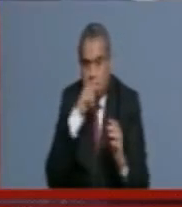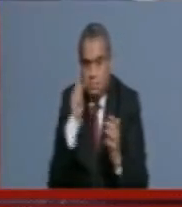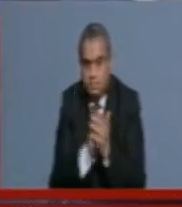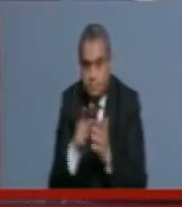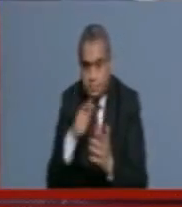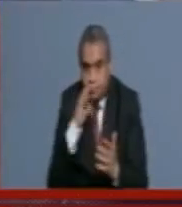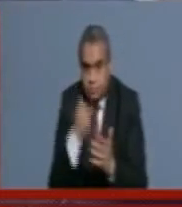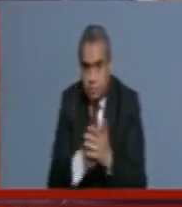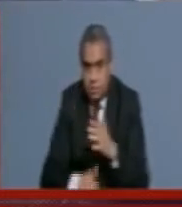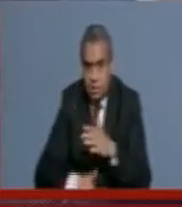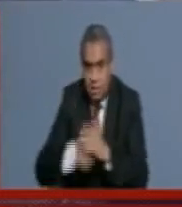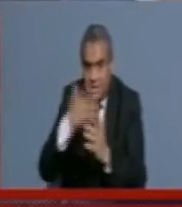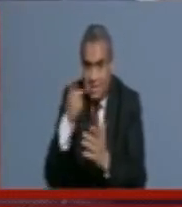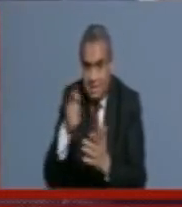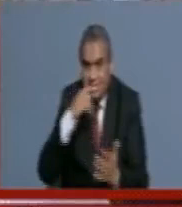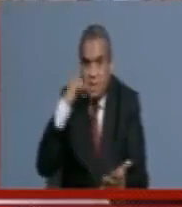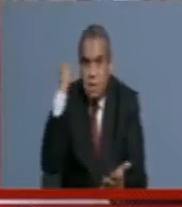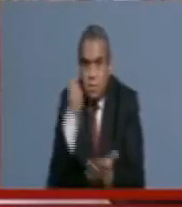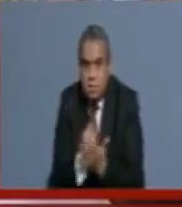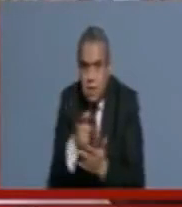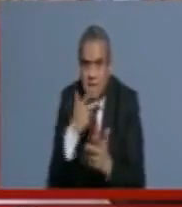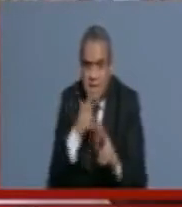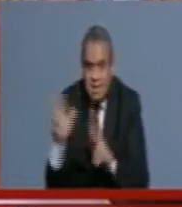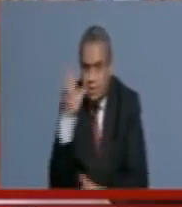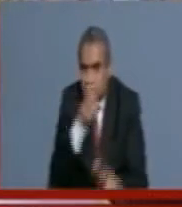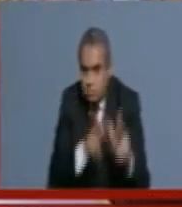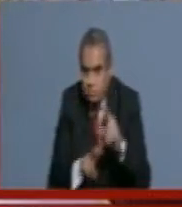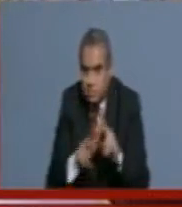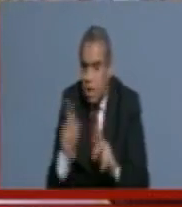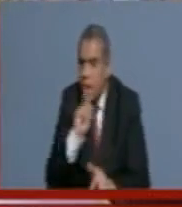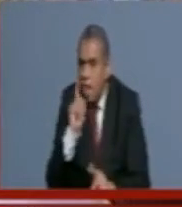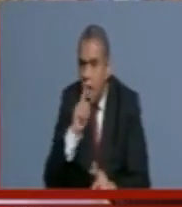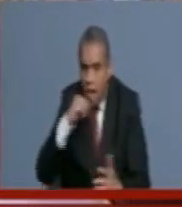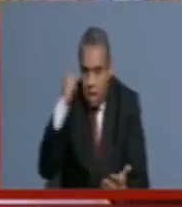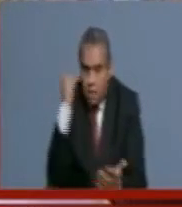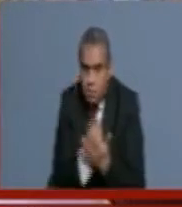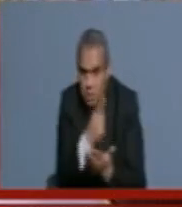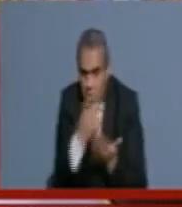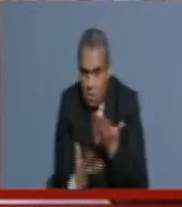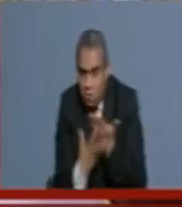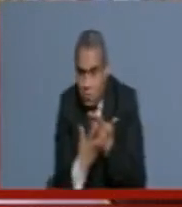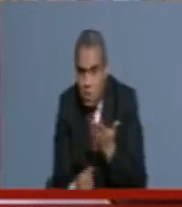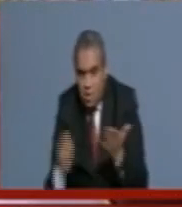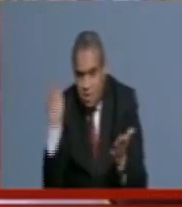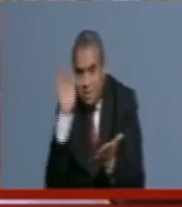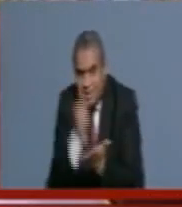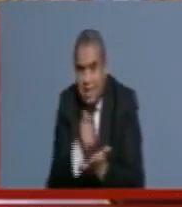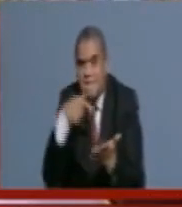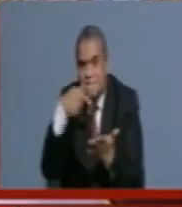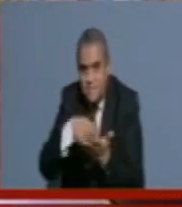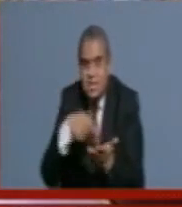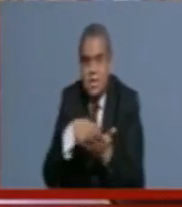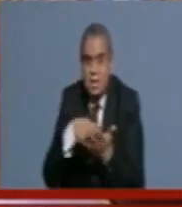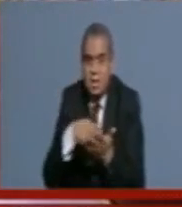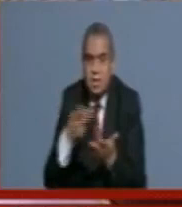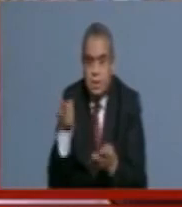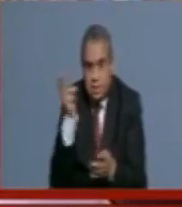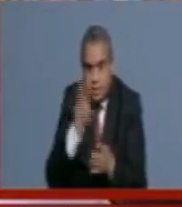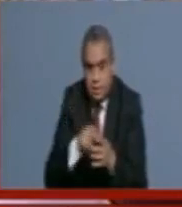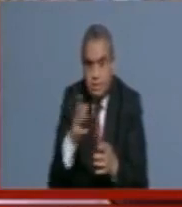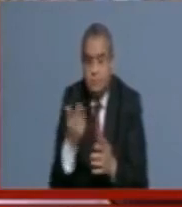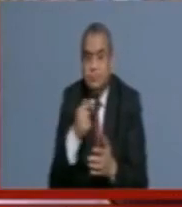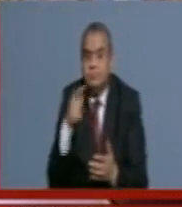صادر من المنظومة الخاصة بيا وإن ما فيش أي تزوير وقع عليها. بالإضافة إنه كمان يجب أن يكون